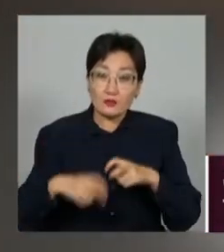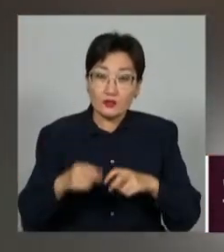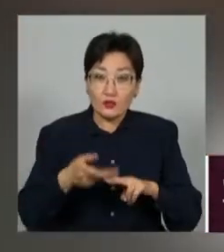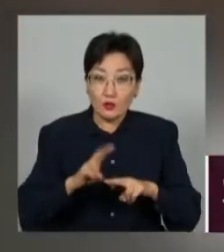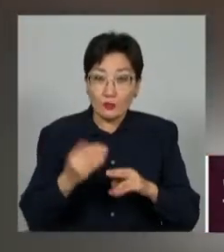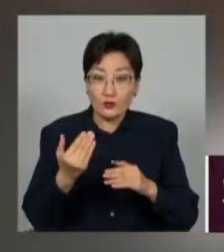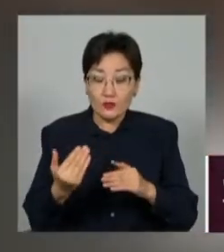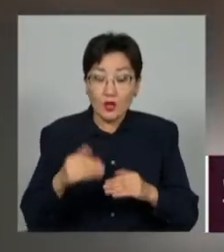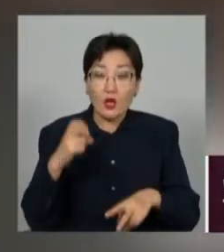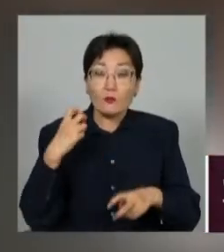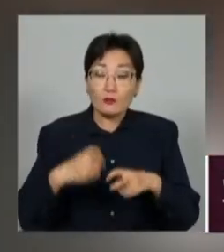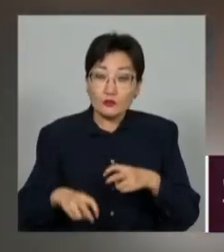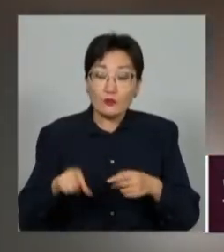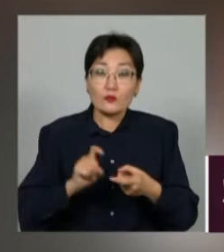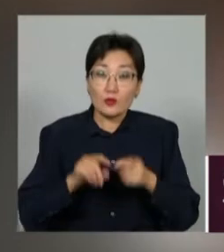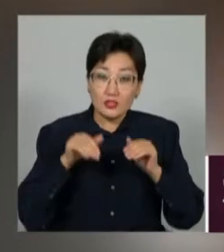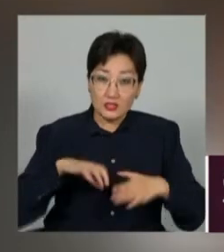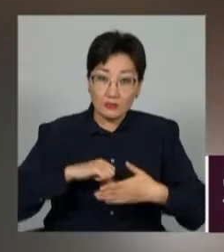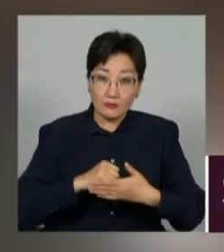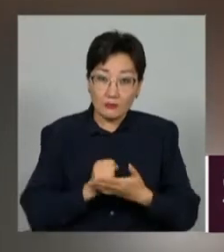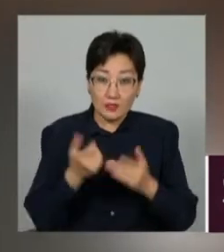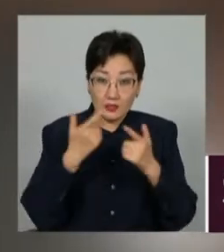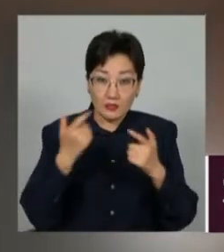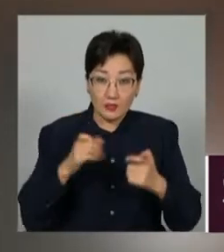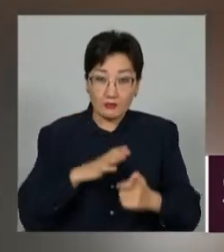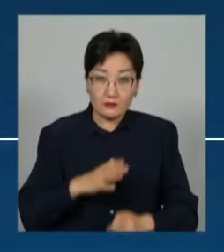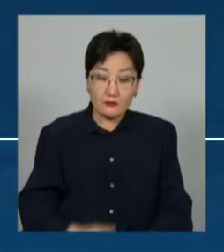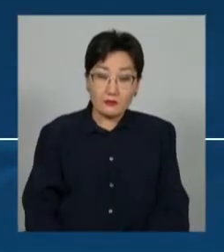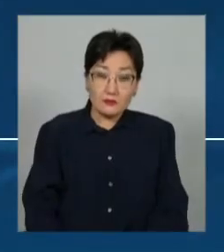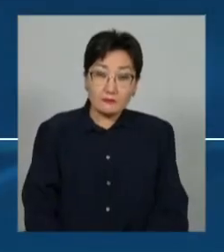сондықтан оны бұзу туралы шешім қабылдағанын хабарлады.